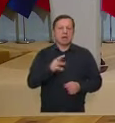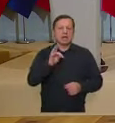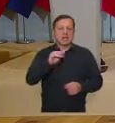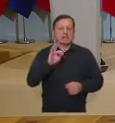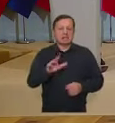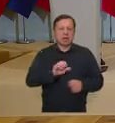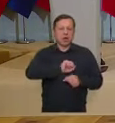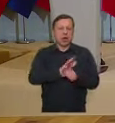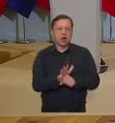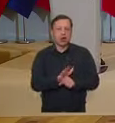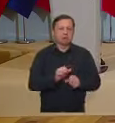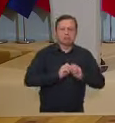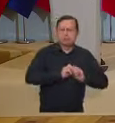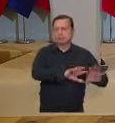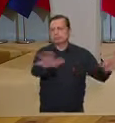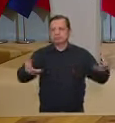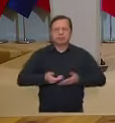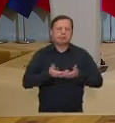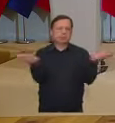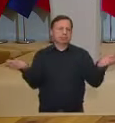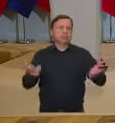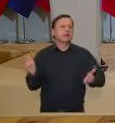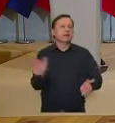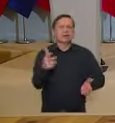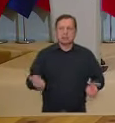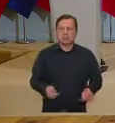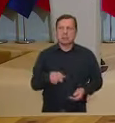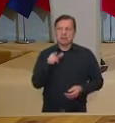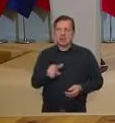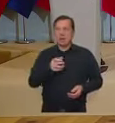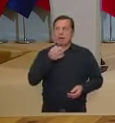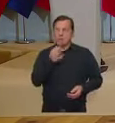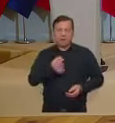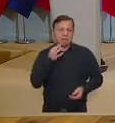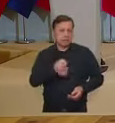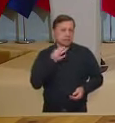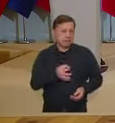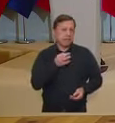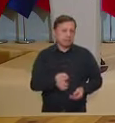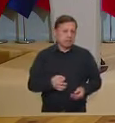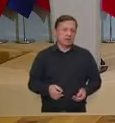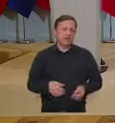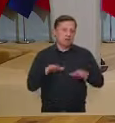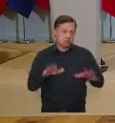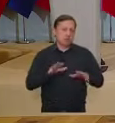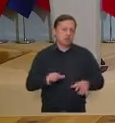koronawirusa? Szanowni Państwo, to pytanie jest często przez Was